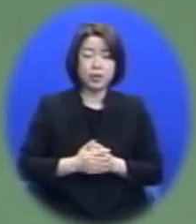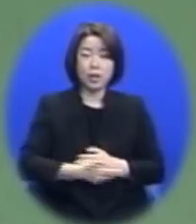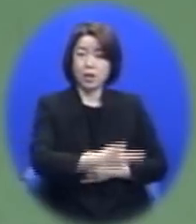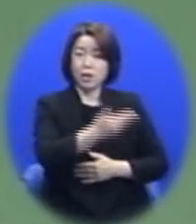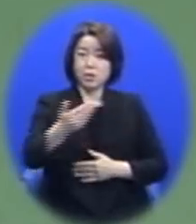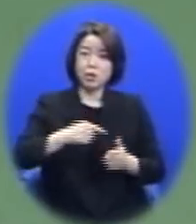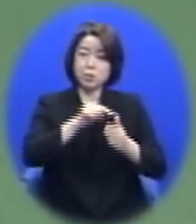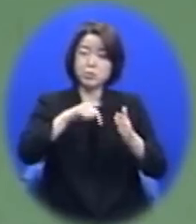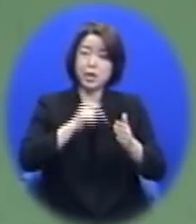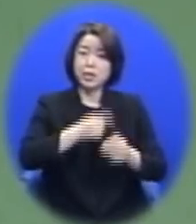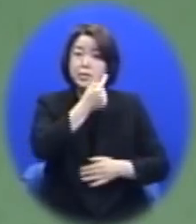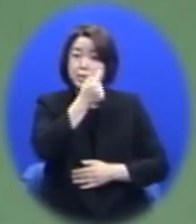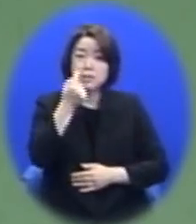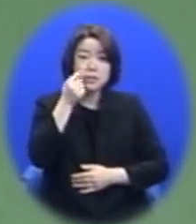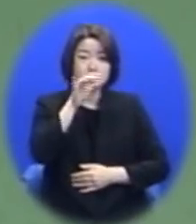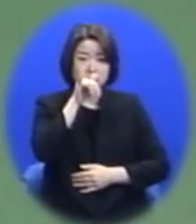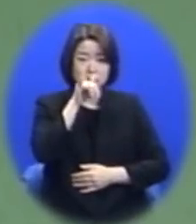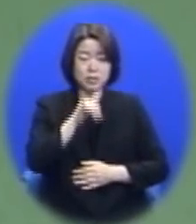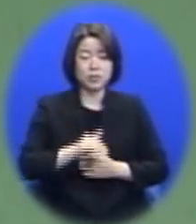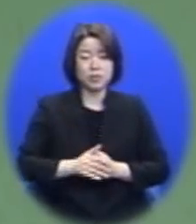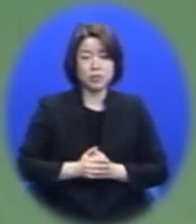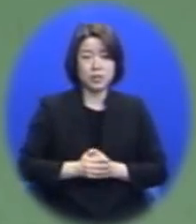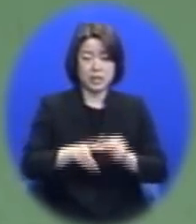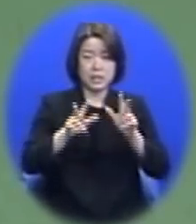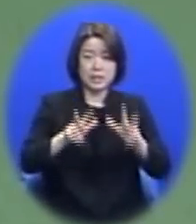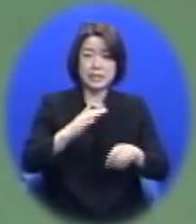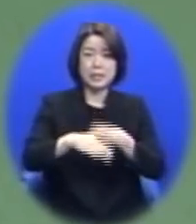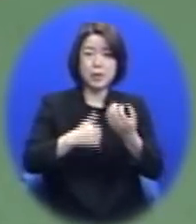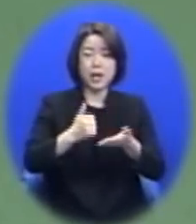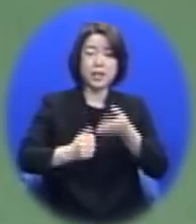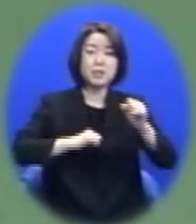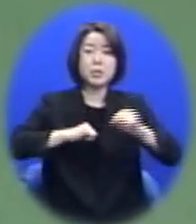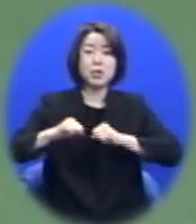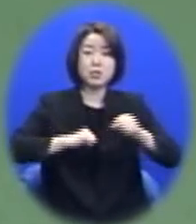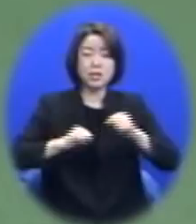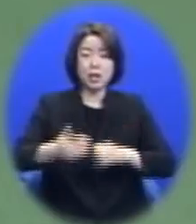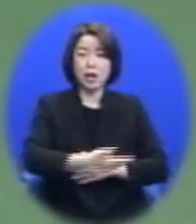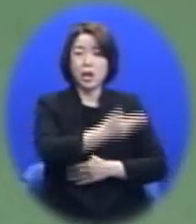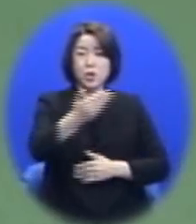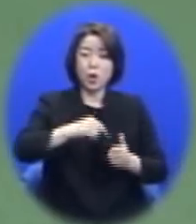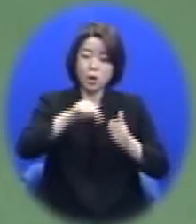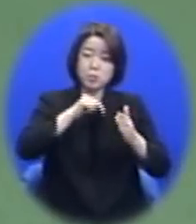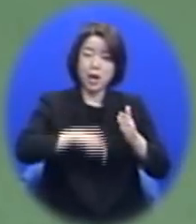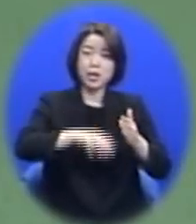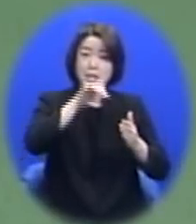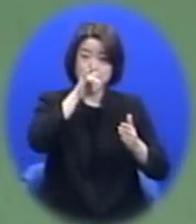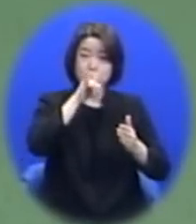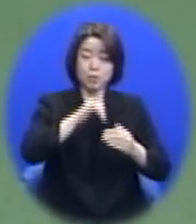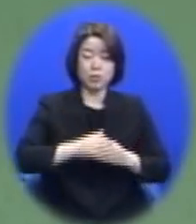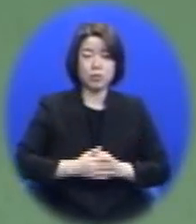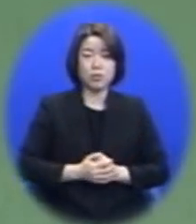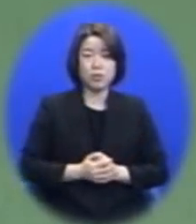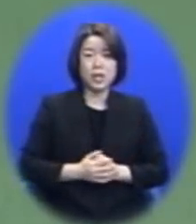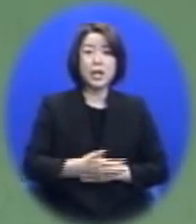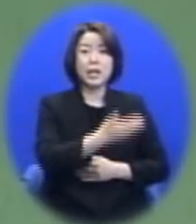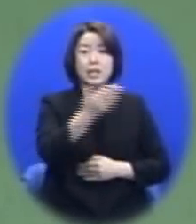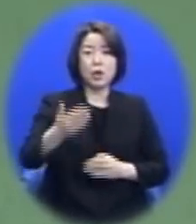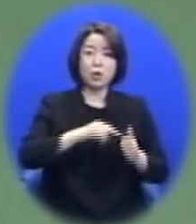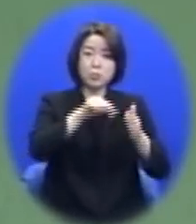여러분 안에 증거가 있어요. 지금 하나님의 역사가 지금 여러분 안에 있습니다. 여러분